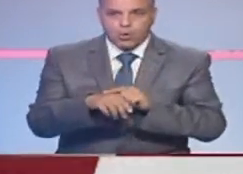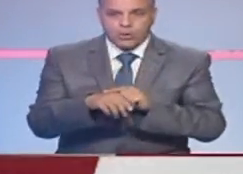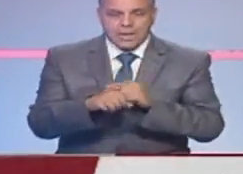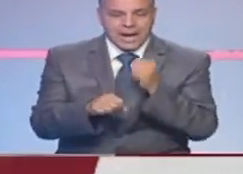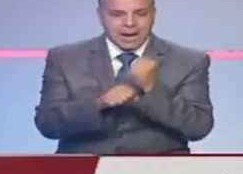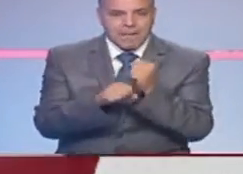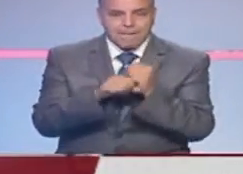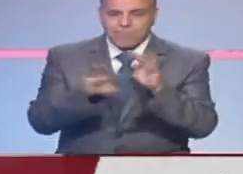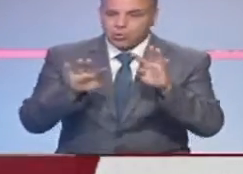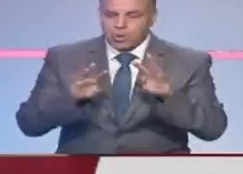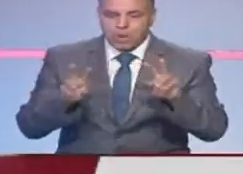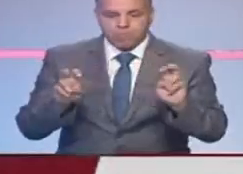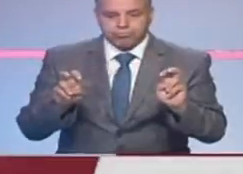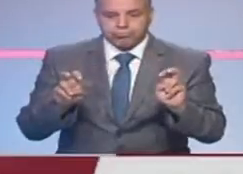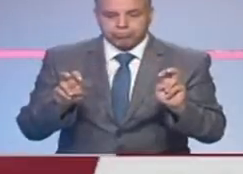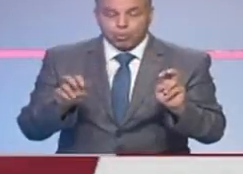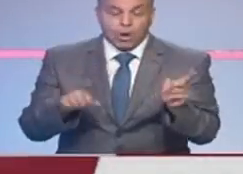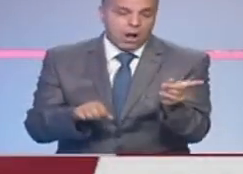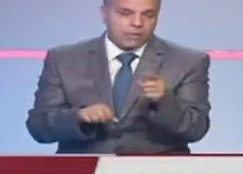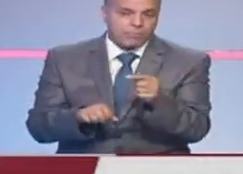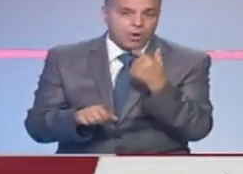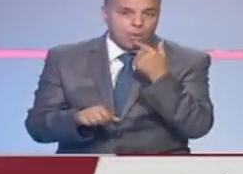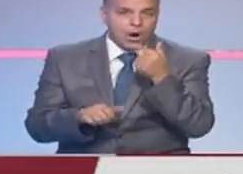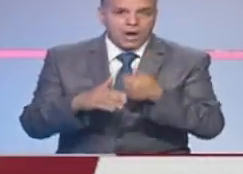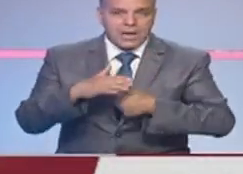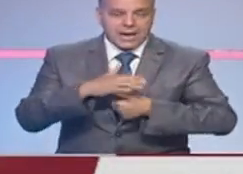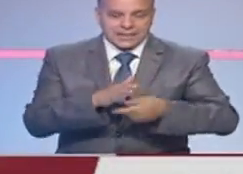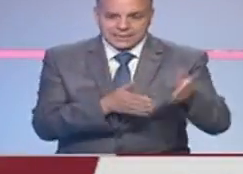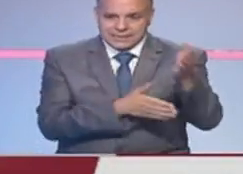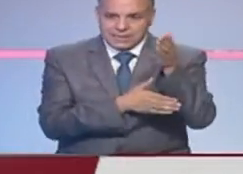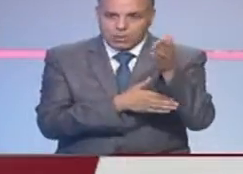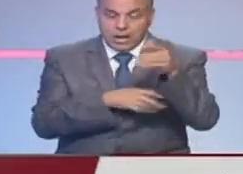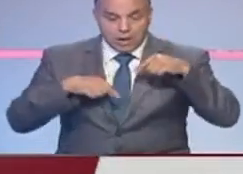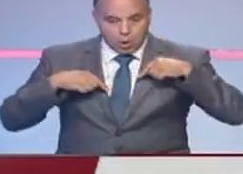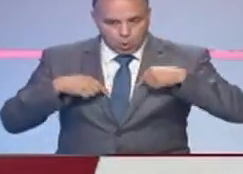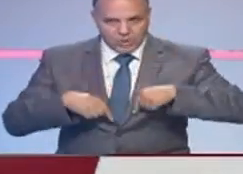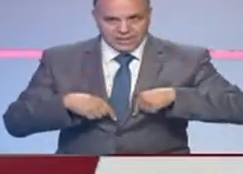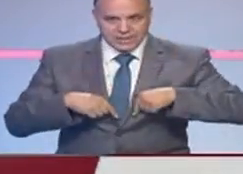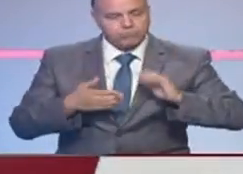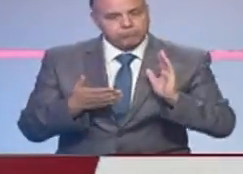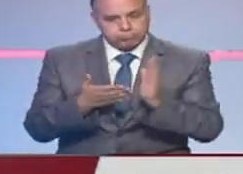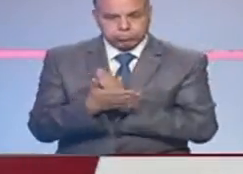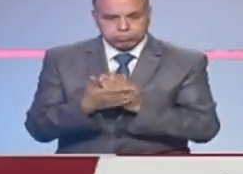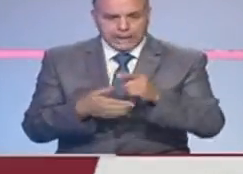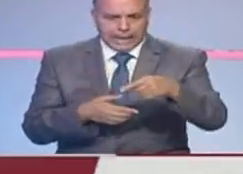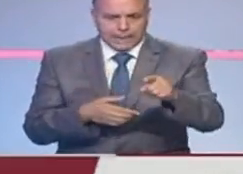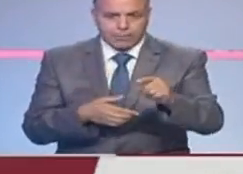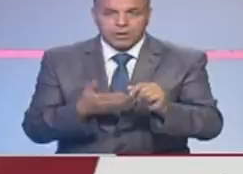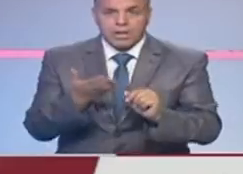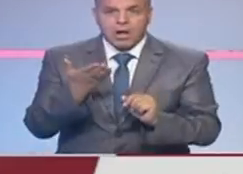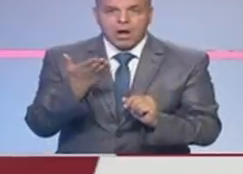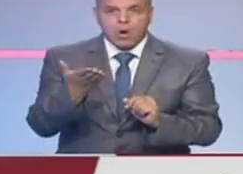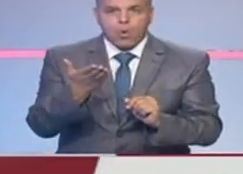اعمال مجلس نواب الشعب قال رئيس الدوله ان الحكومه ستتشكل قريبا